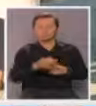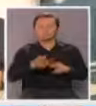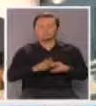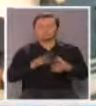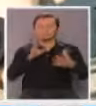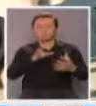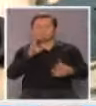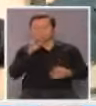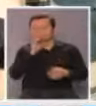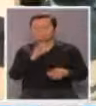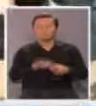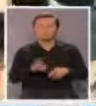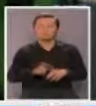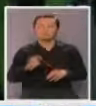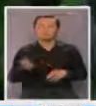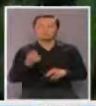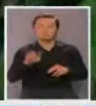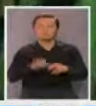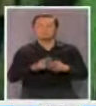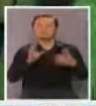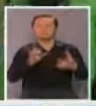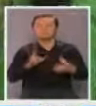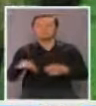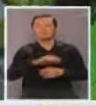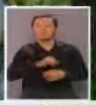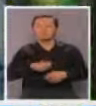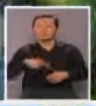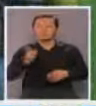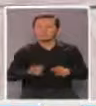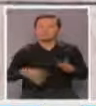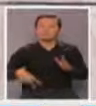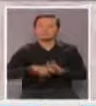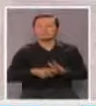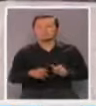Количество газелей очень ограничено, поэтому люди вынуждены уезжать на такси.